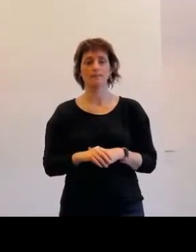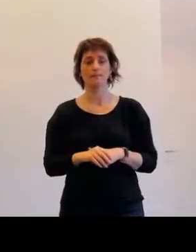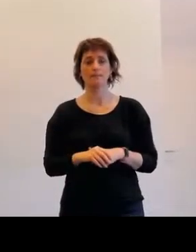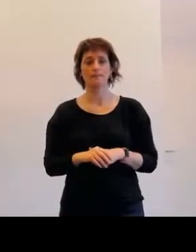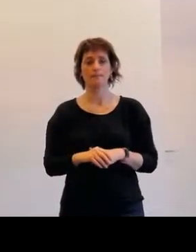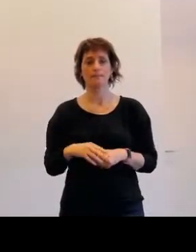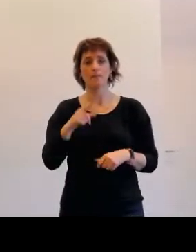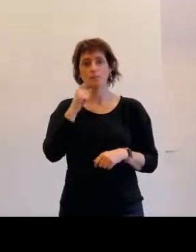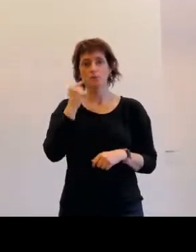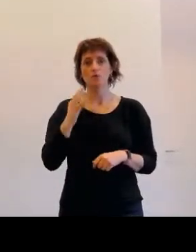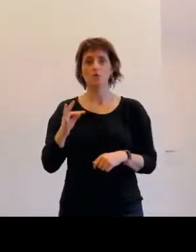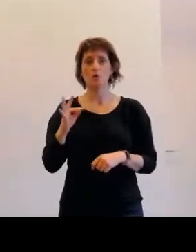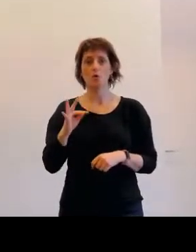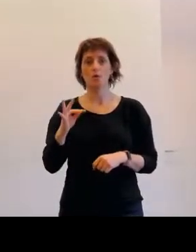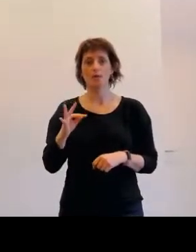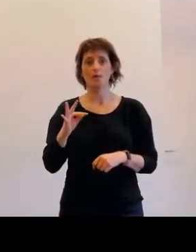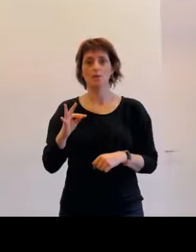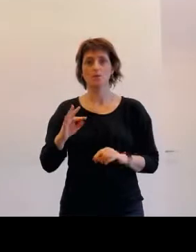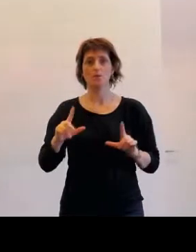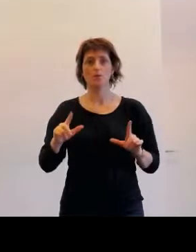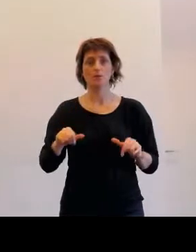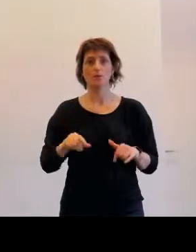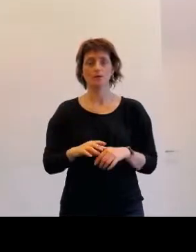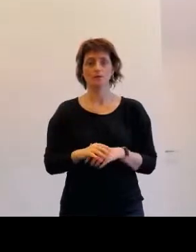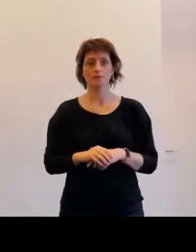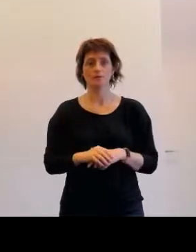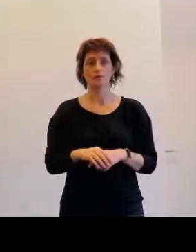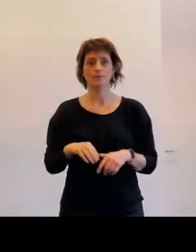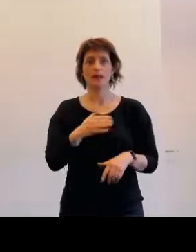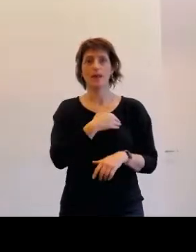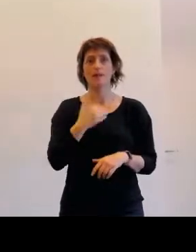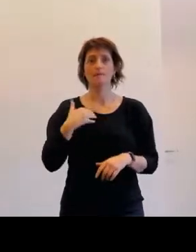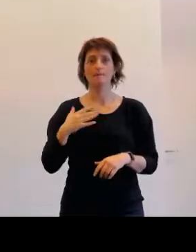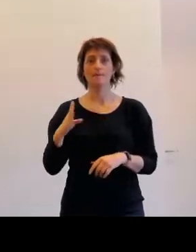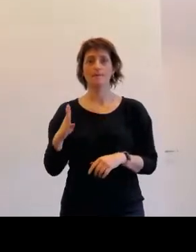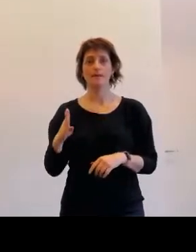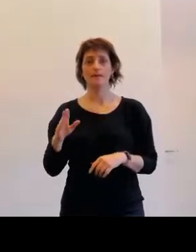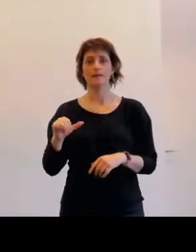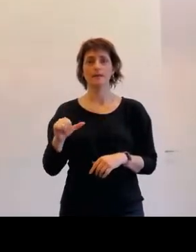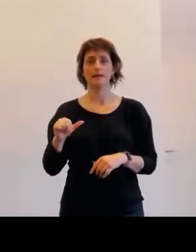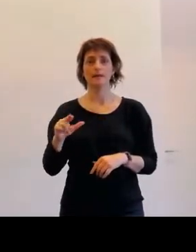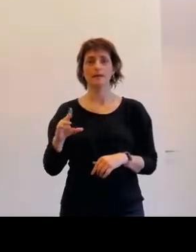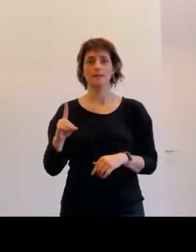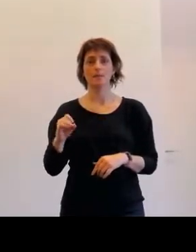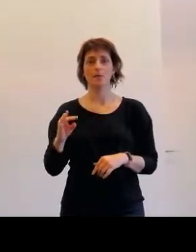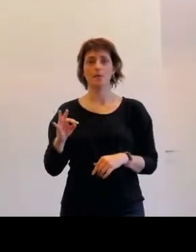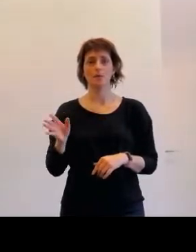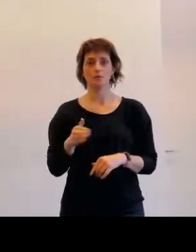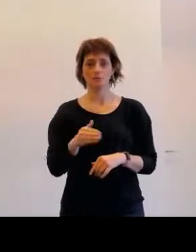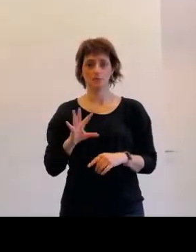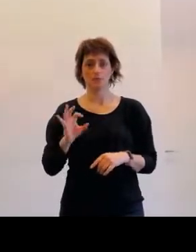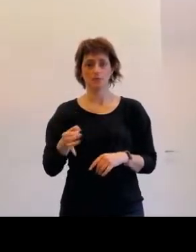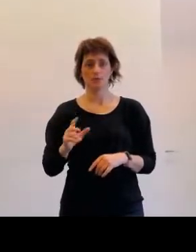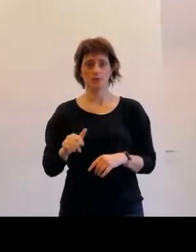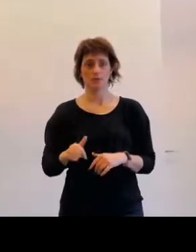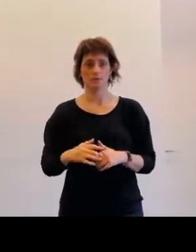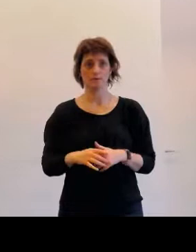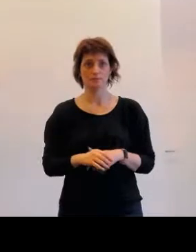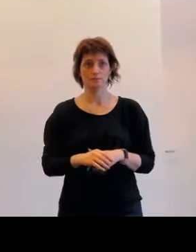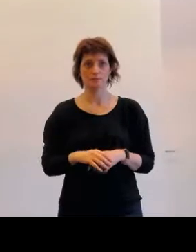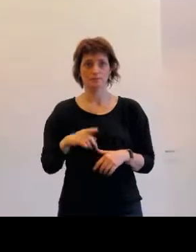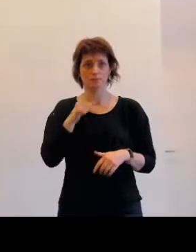Marc Tenenbaum. Présent. Evelyne Baudeux. Présente. Serge Rennery.